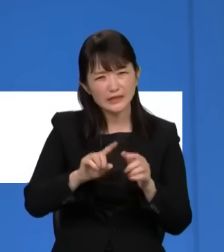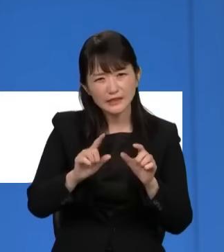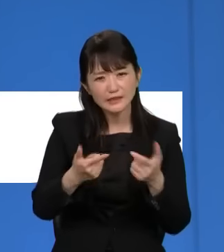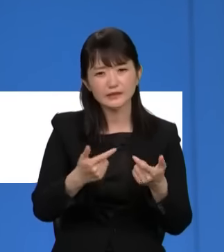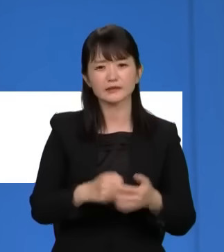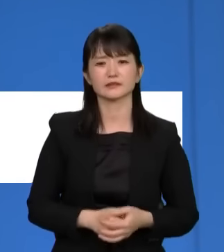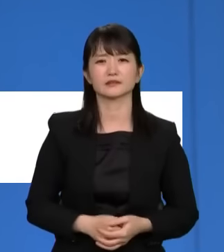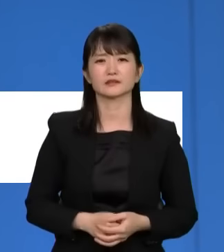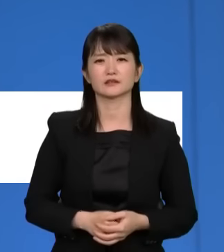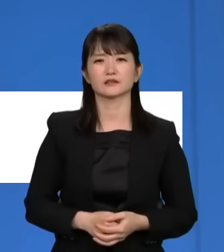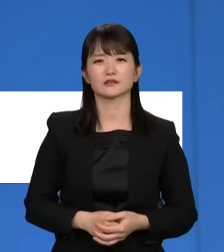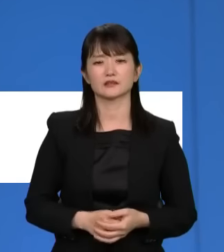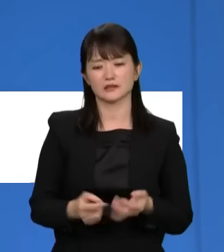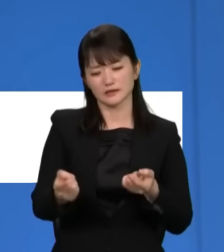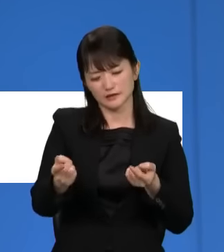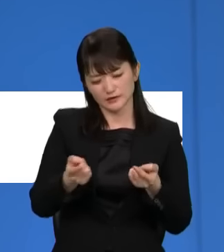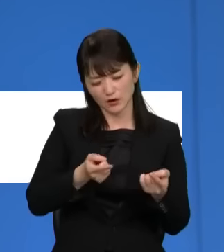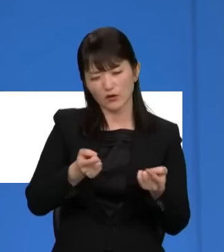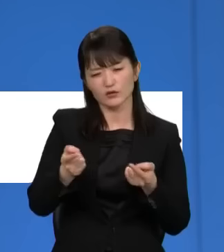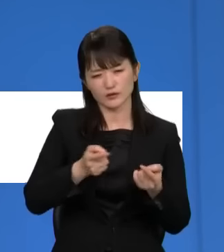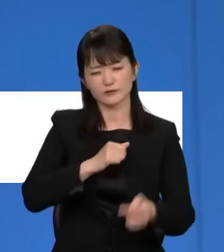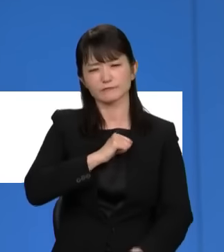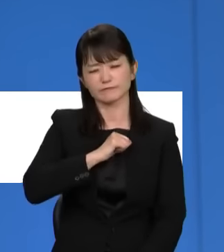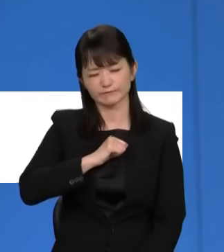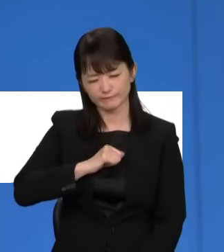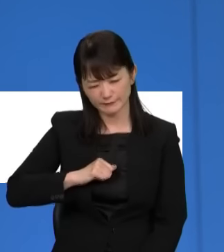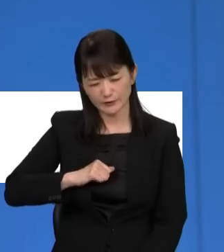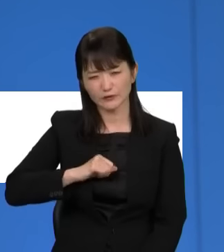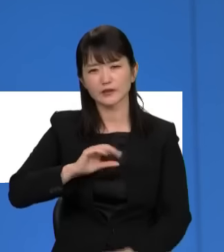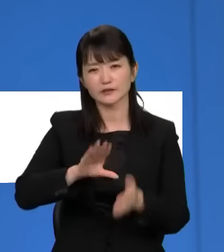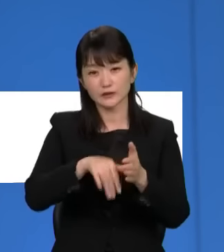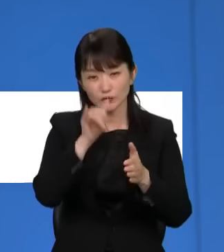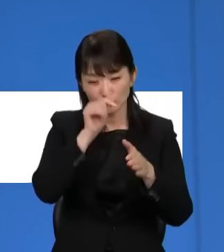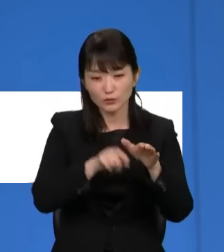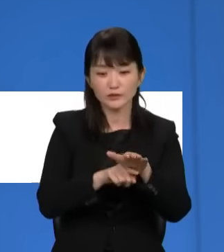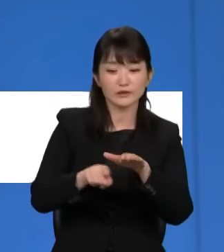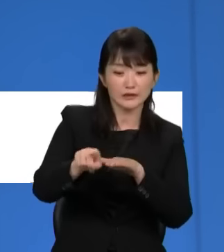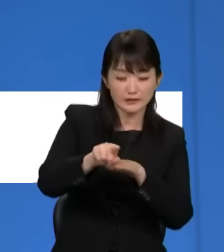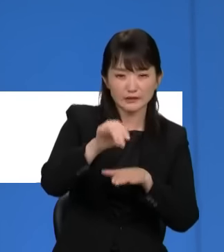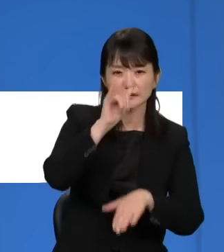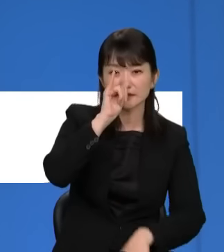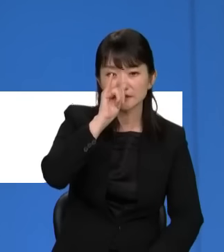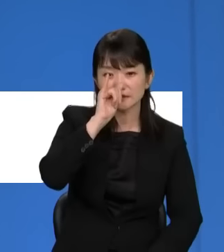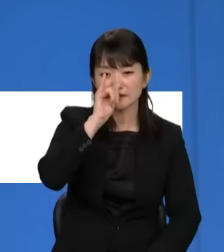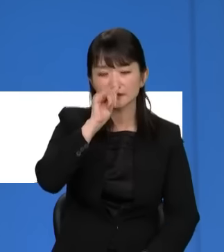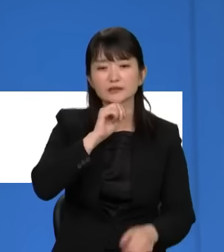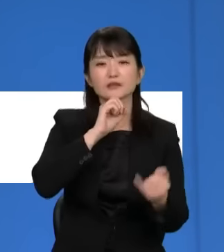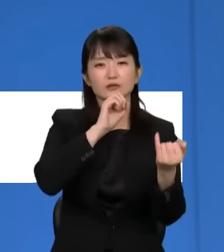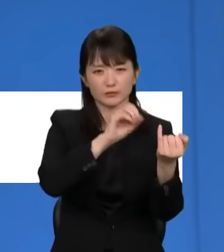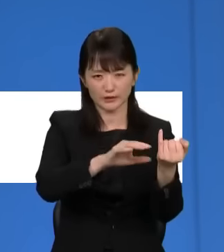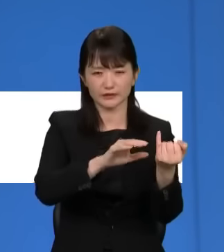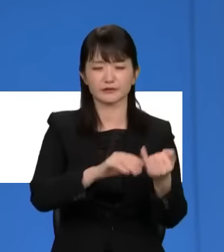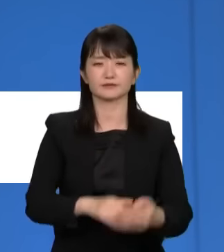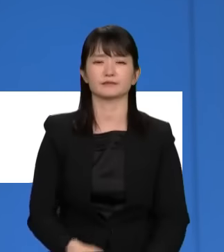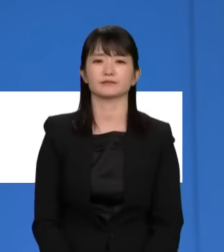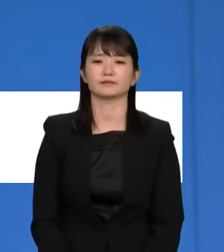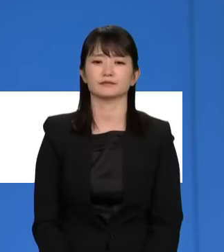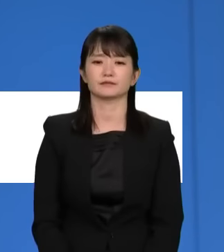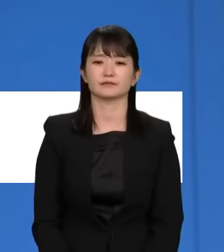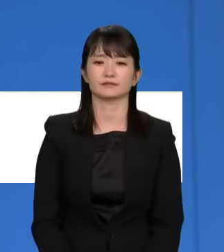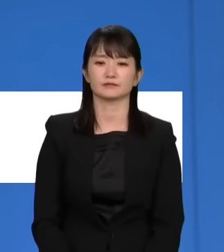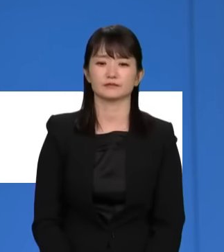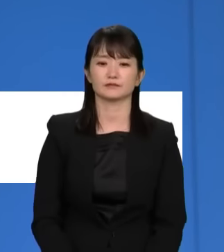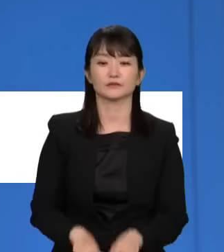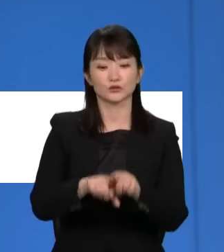그 절제의 믿어 참아야 할 때가 있고 나서야 할 때가 있음을 제가 얘기했었던 거 같습니다 아 주로 듣는